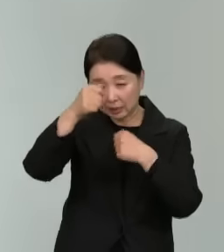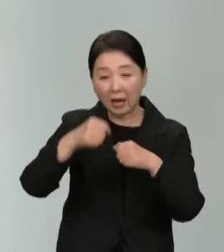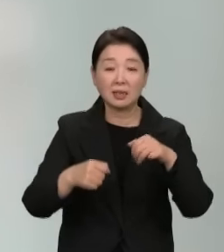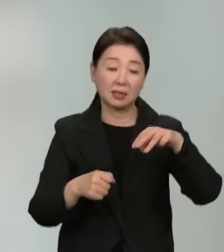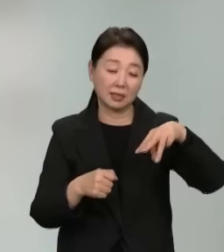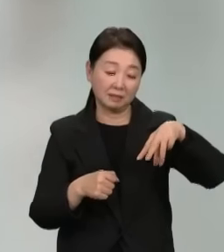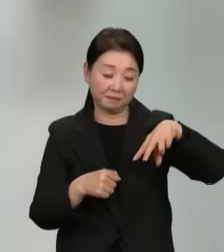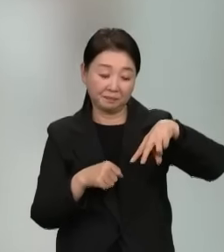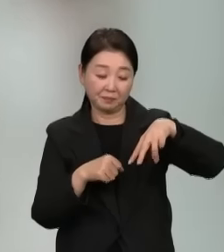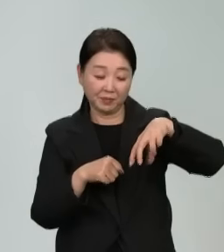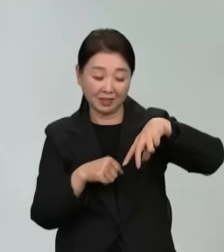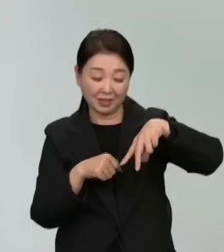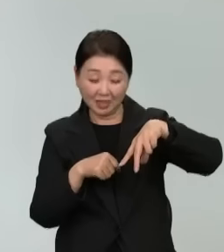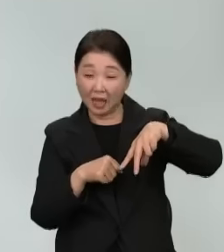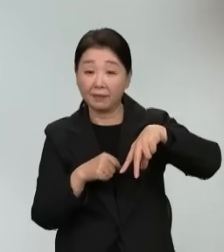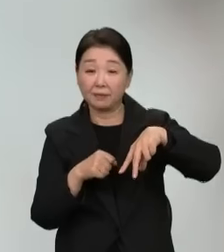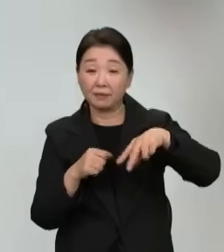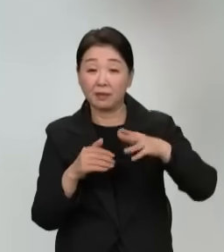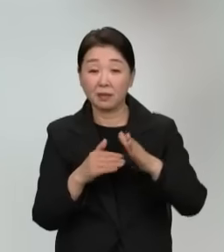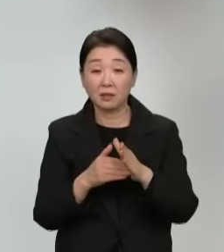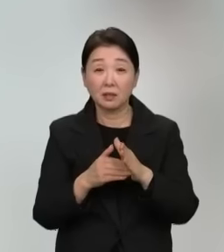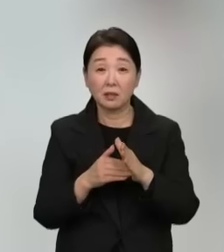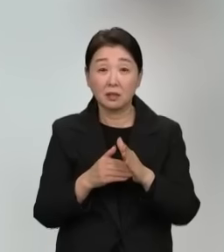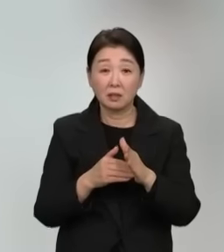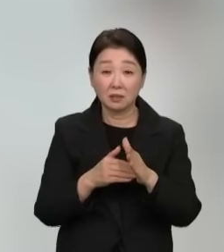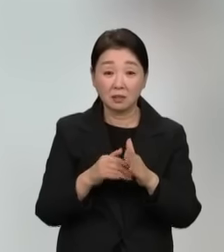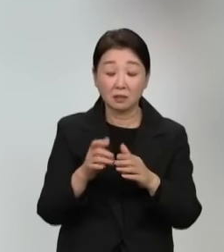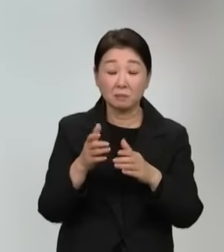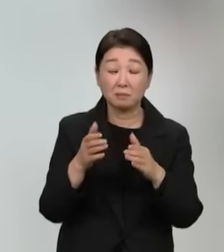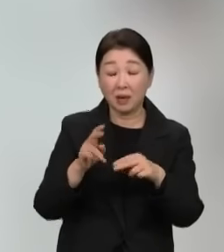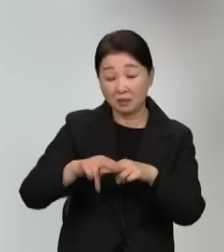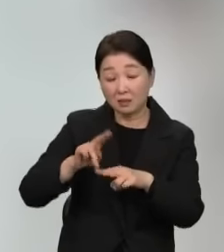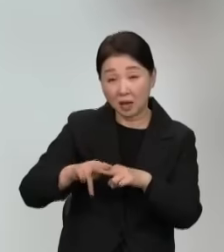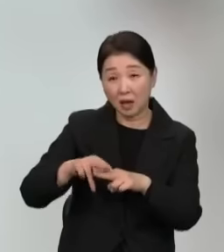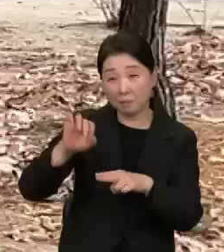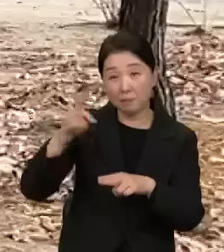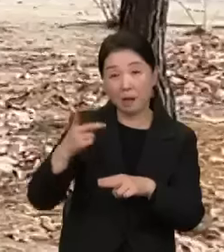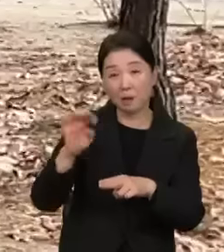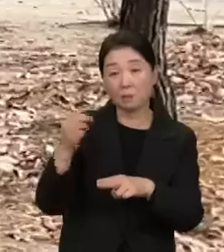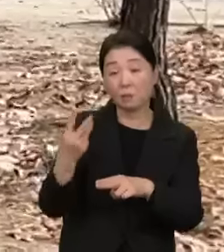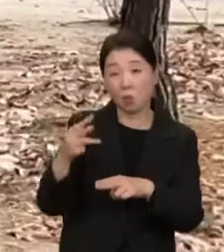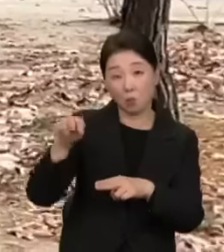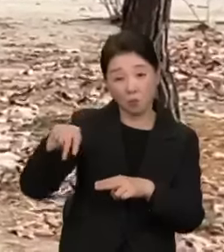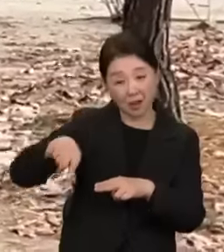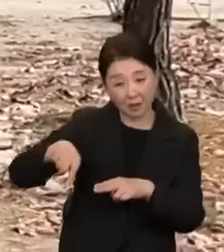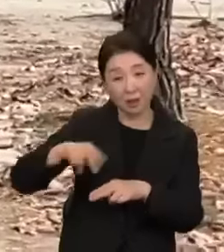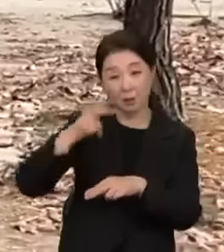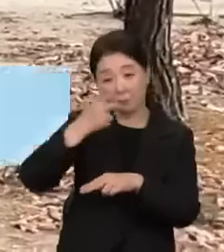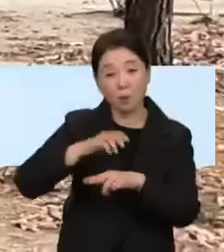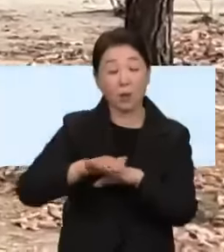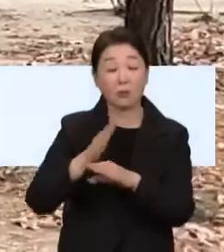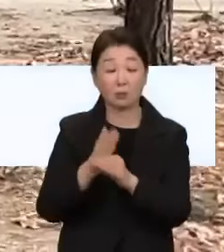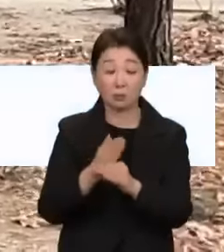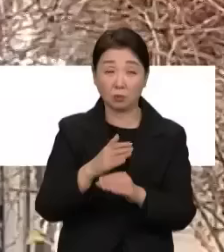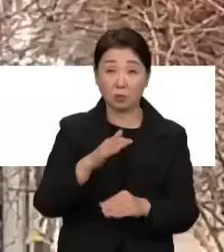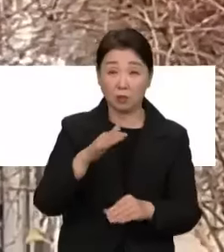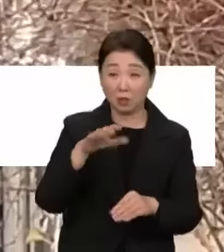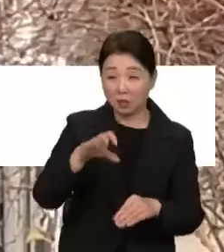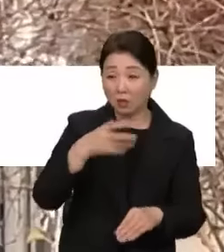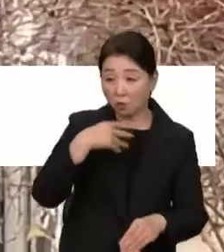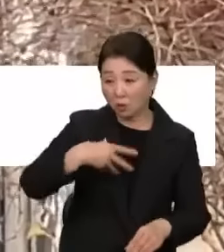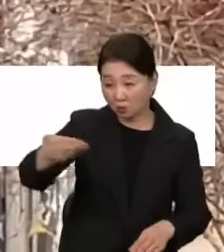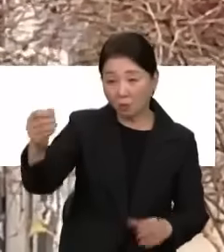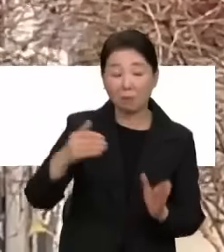찻상은 반환했지만 의자는 현재도 망묘료 안에 보관돼 있는 것으로 확인됐습니다. 종묘관리소 측은 장소만 제공했다는